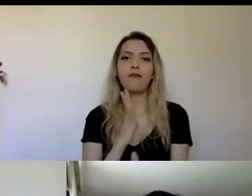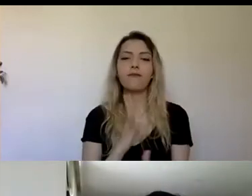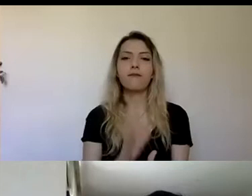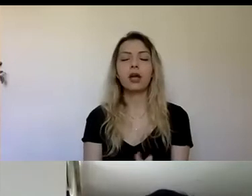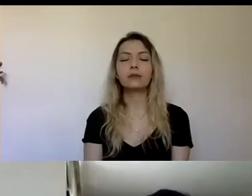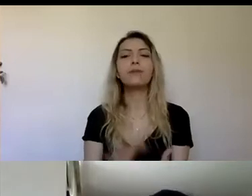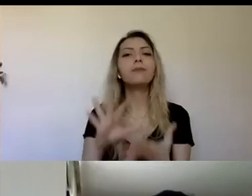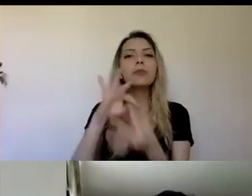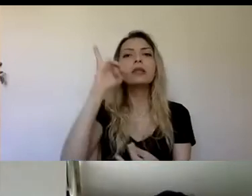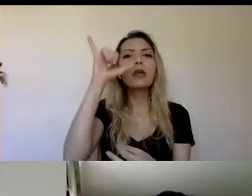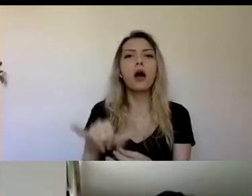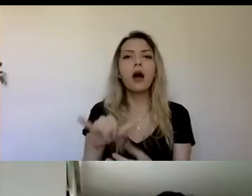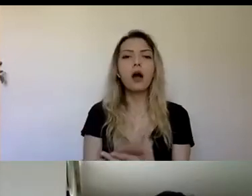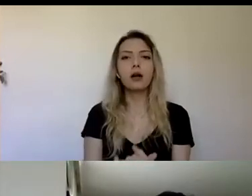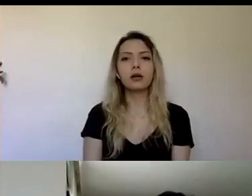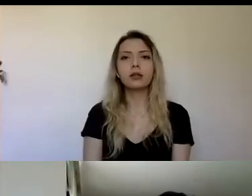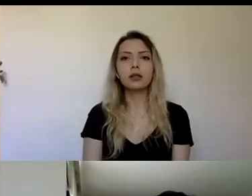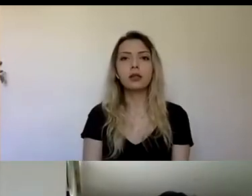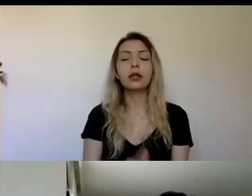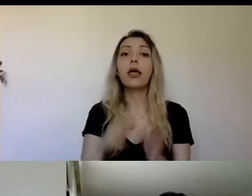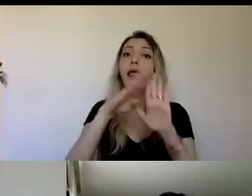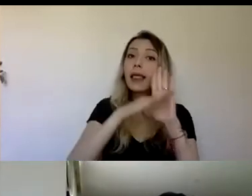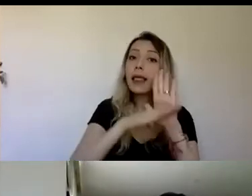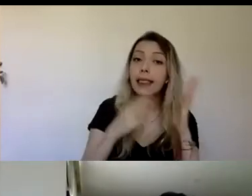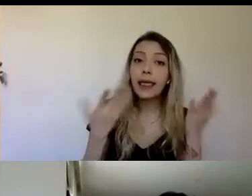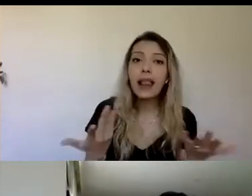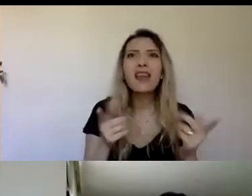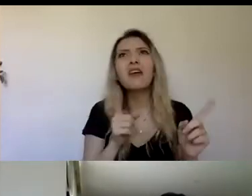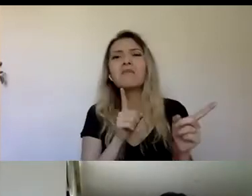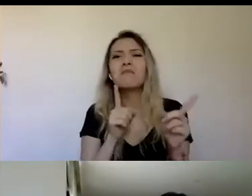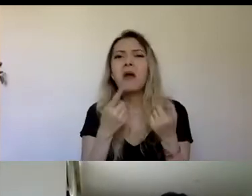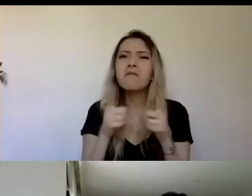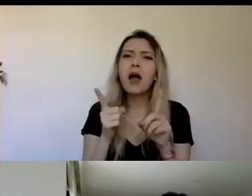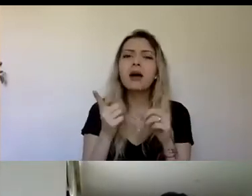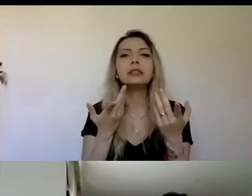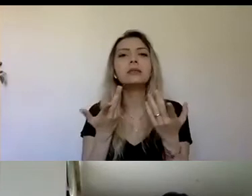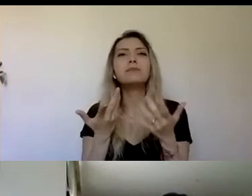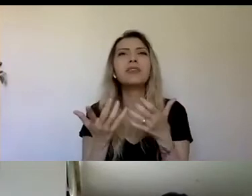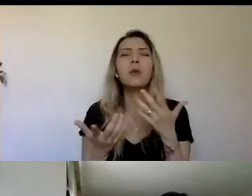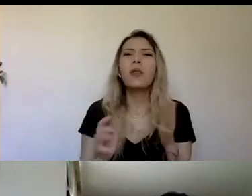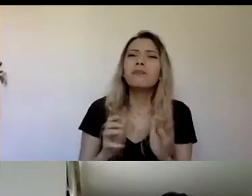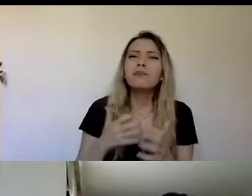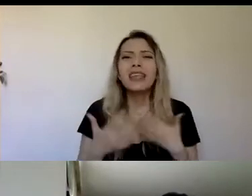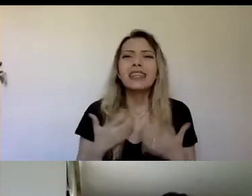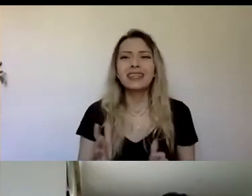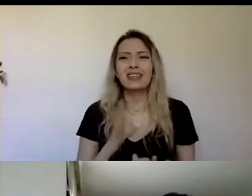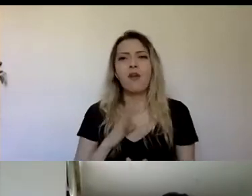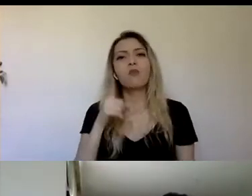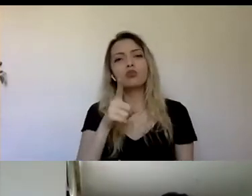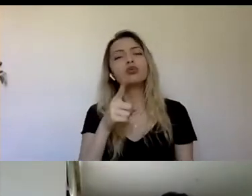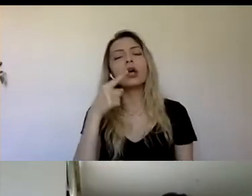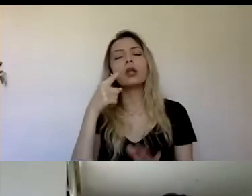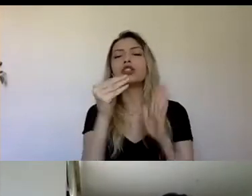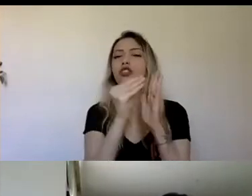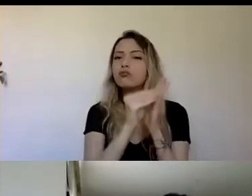İnsan hakları ilkeleri ve endişelerini ele alabiliyor olması gerekiyor bu göstergeleri. İnsan